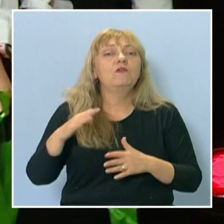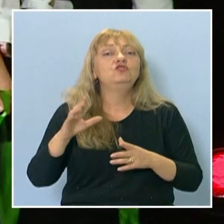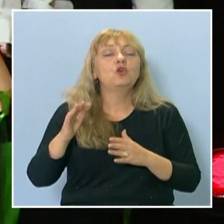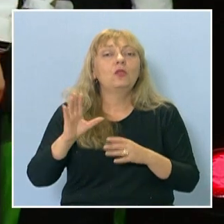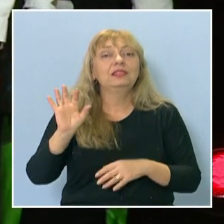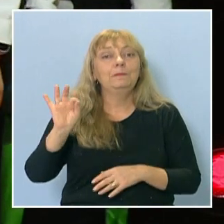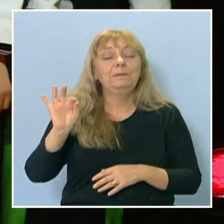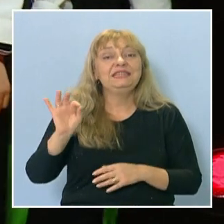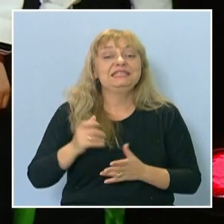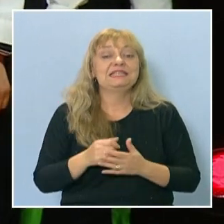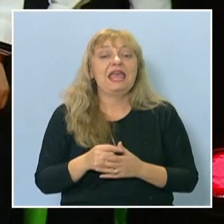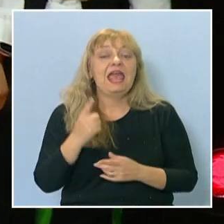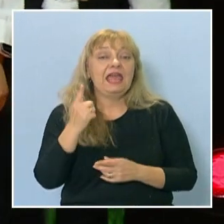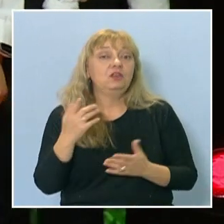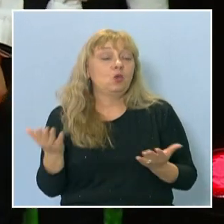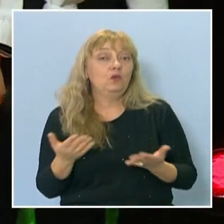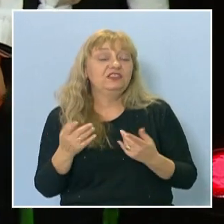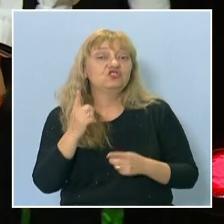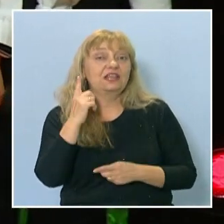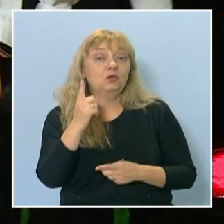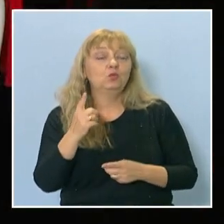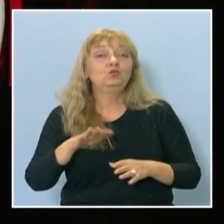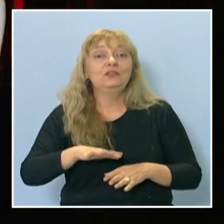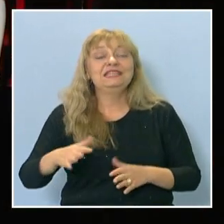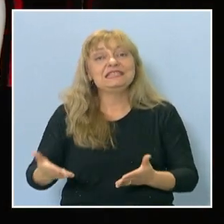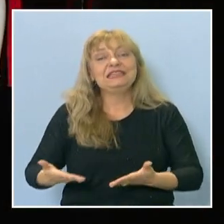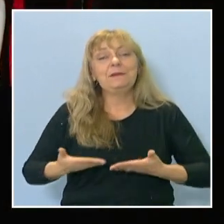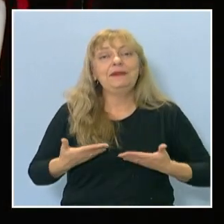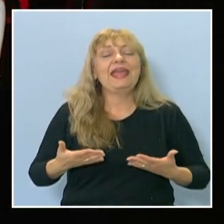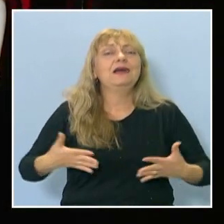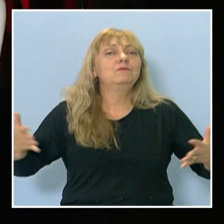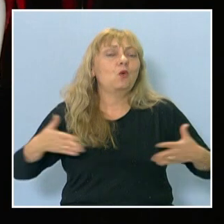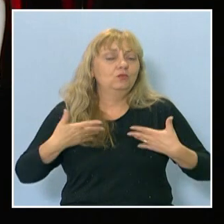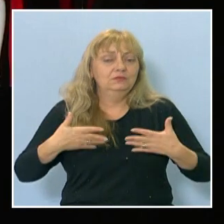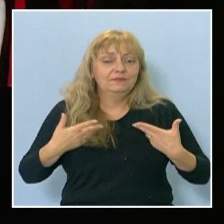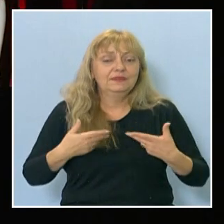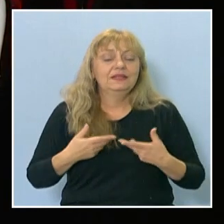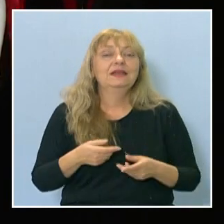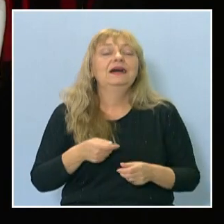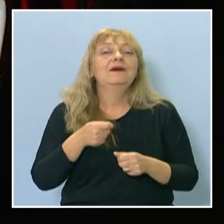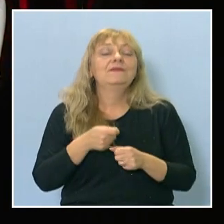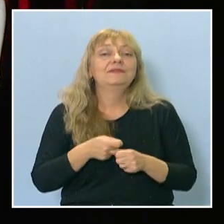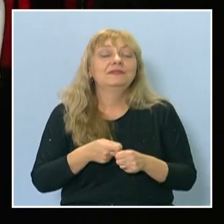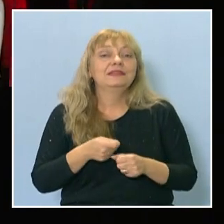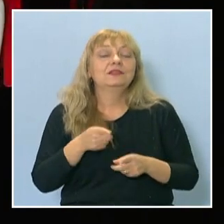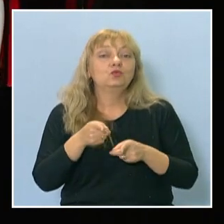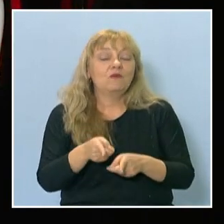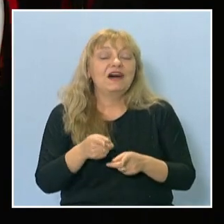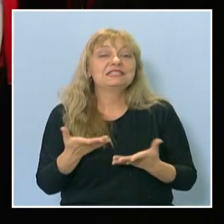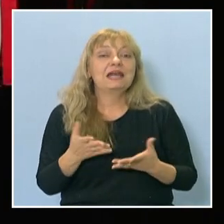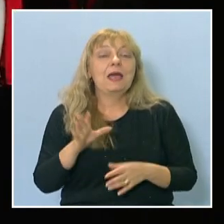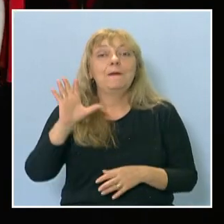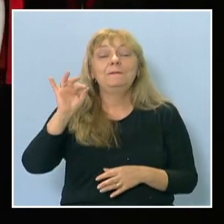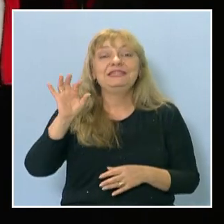нещата, които децата приеха радушно и се включиха в ученическия съвет, създаде една компилация от песни. Това са